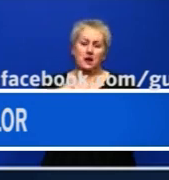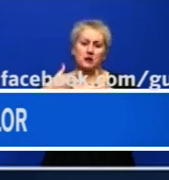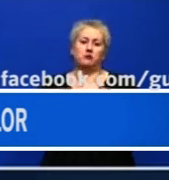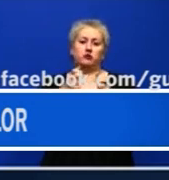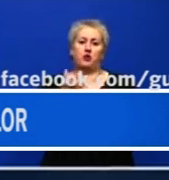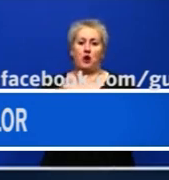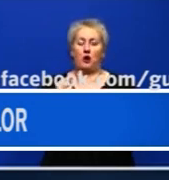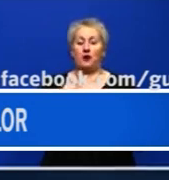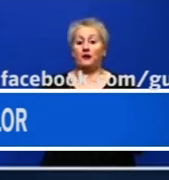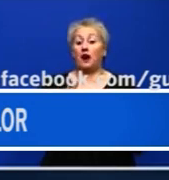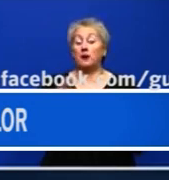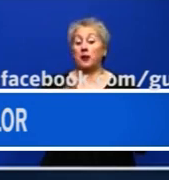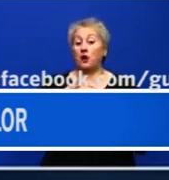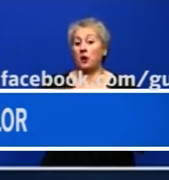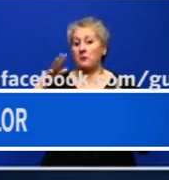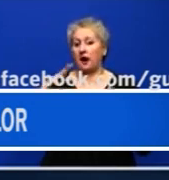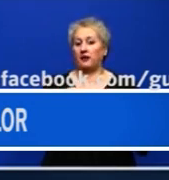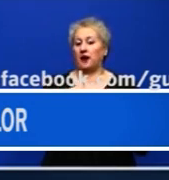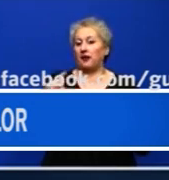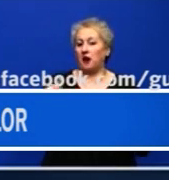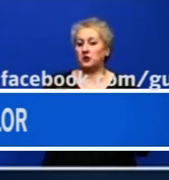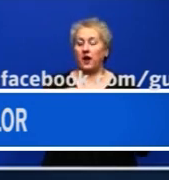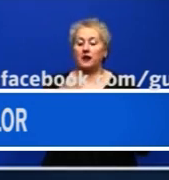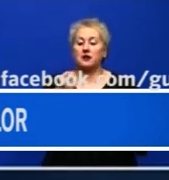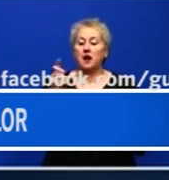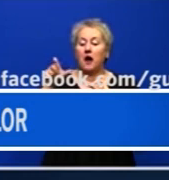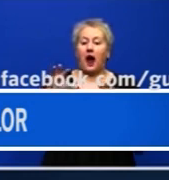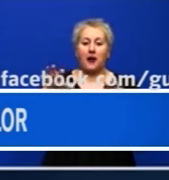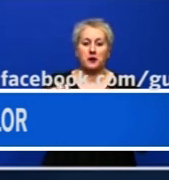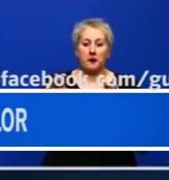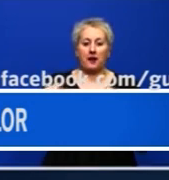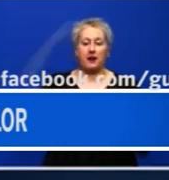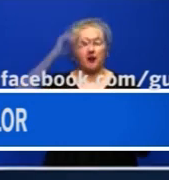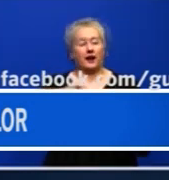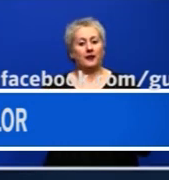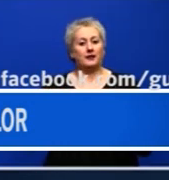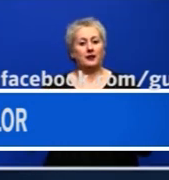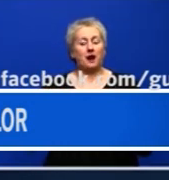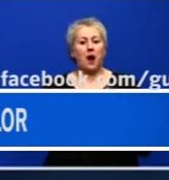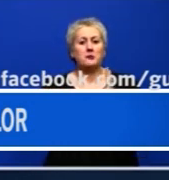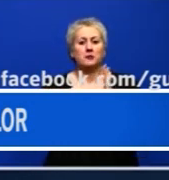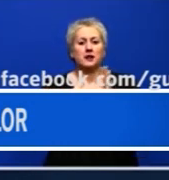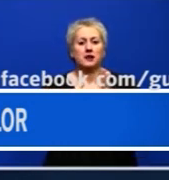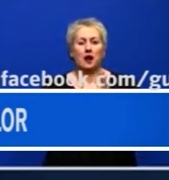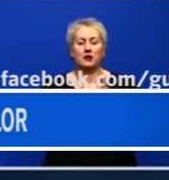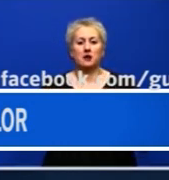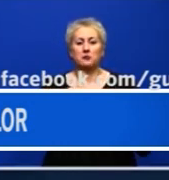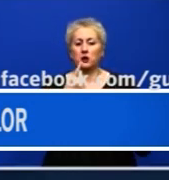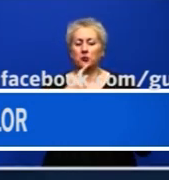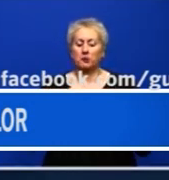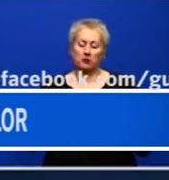regim de urgență a urșilor care fac probleme, este posibilă doar în cazuri speciale. Am prezentat pentru prima